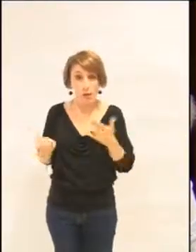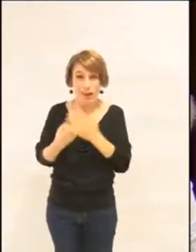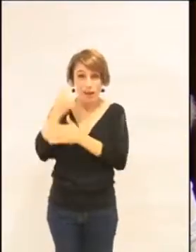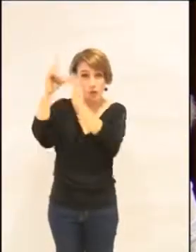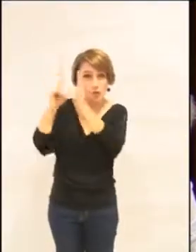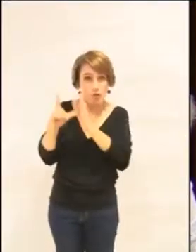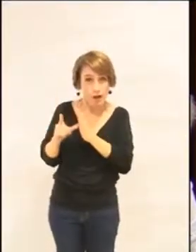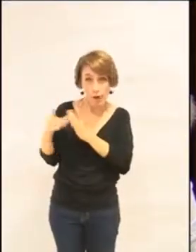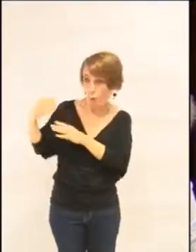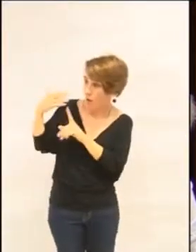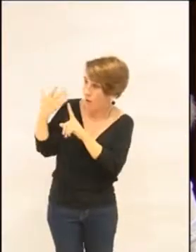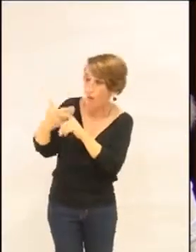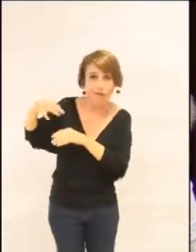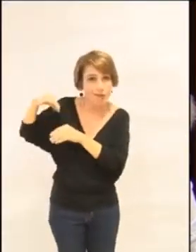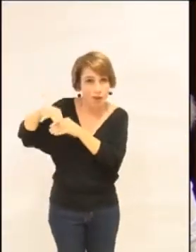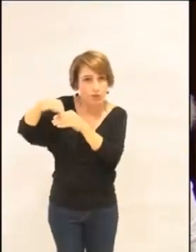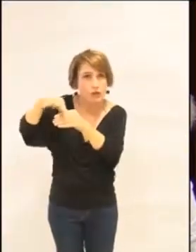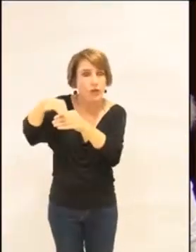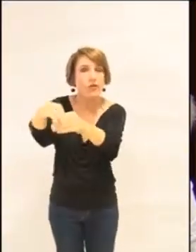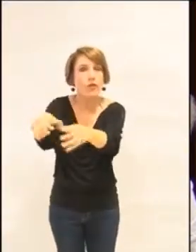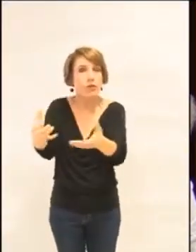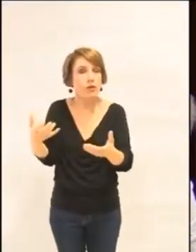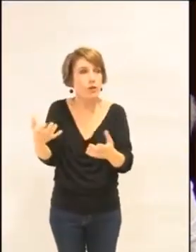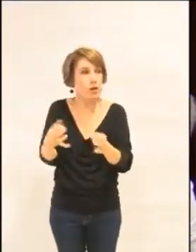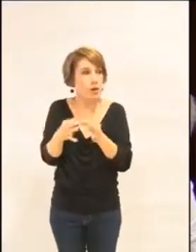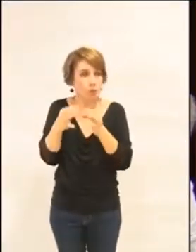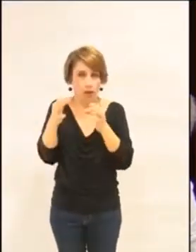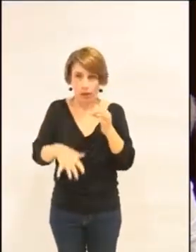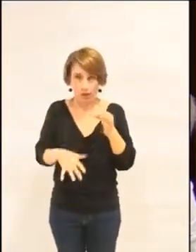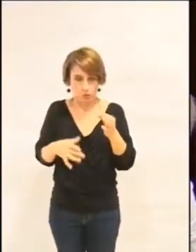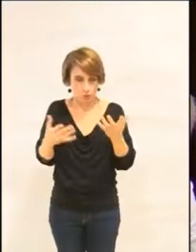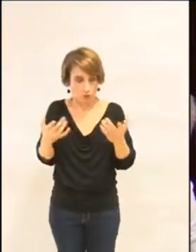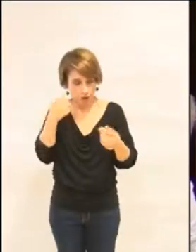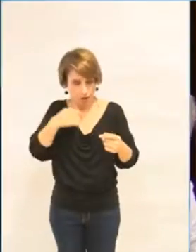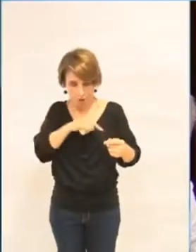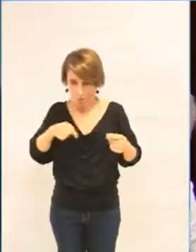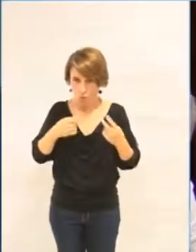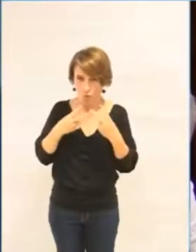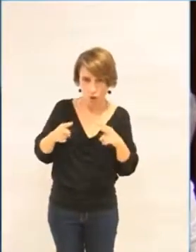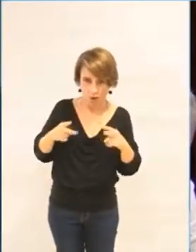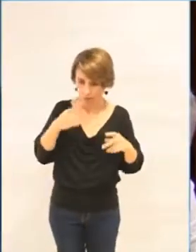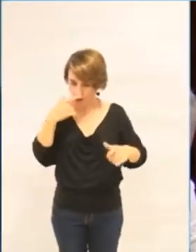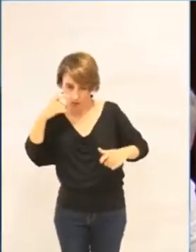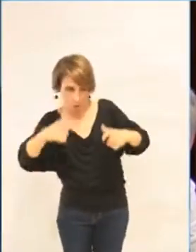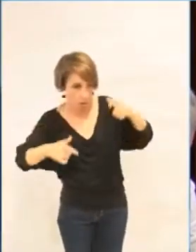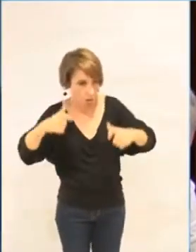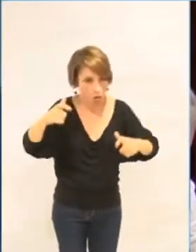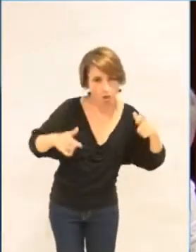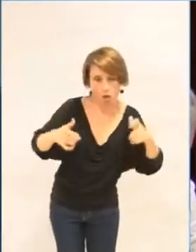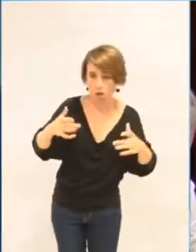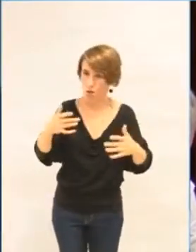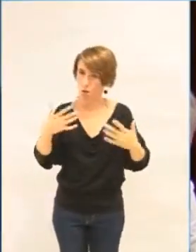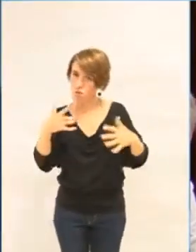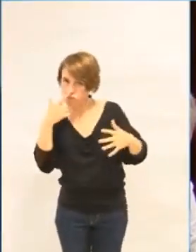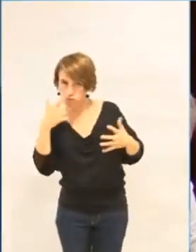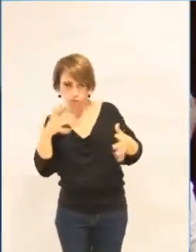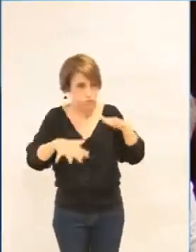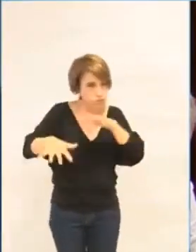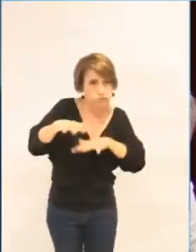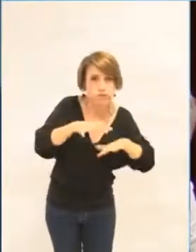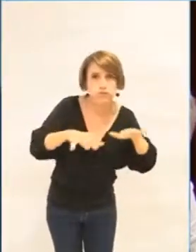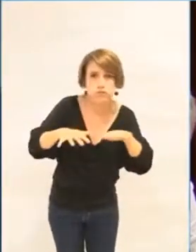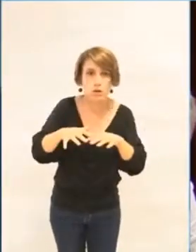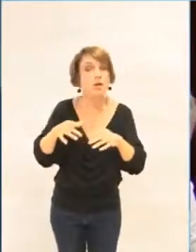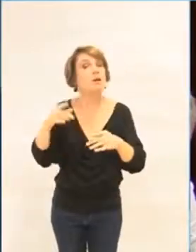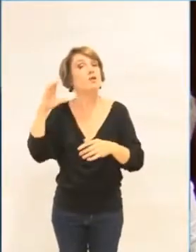réglementation provoquent une évaluation complexe dans la contradiction qui est nécessaire avec la Chambre.